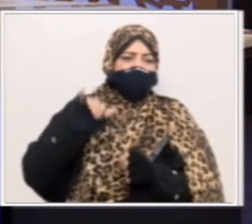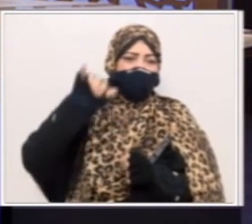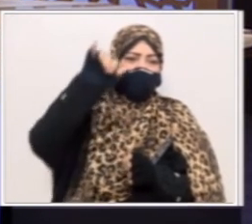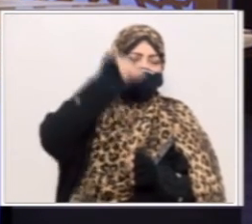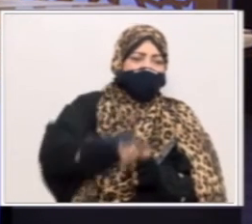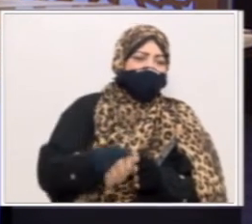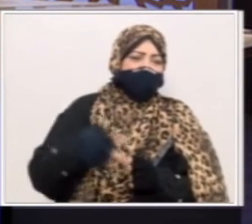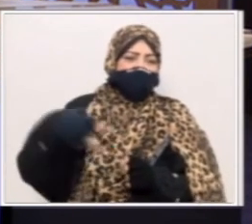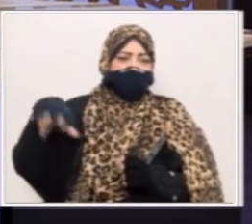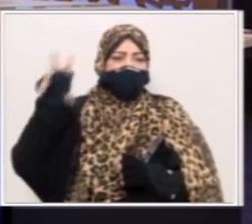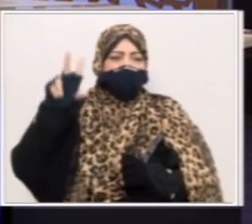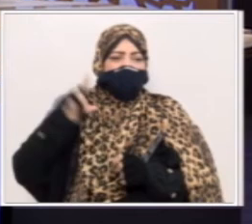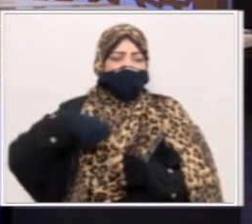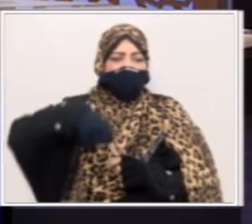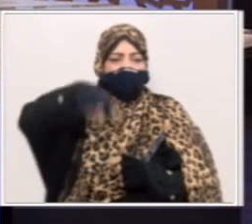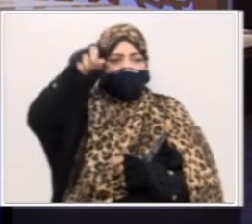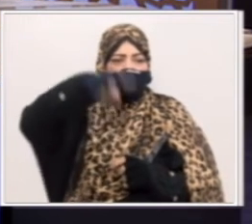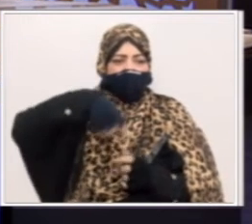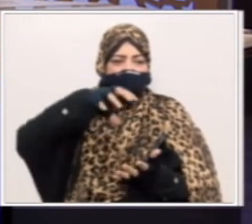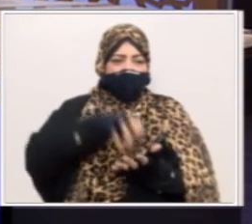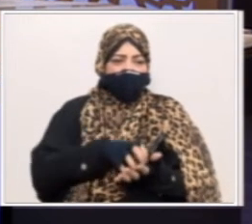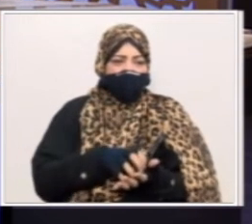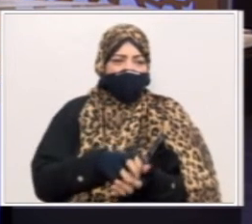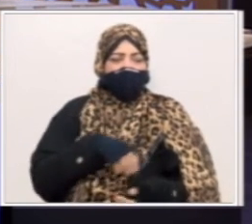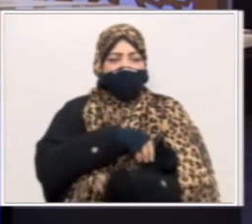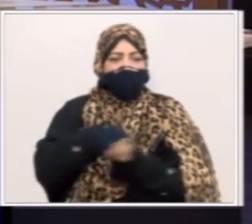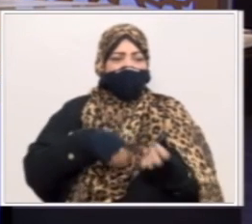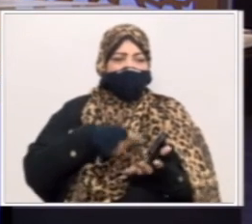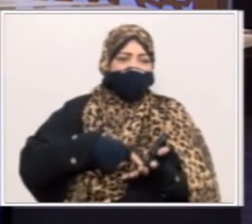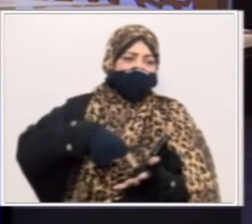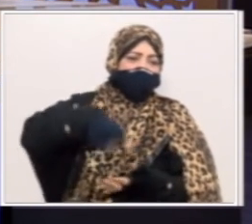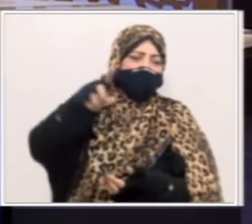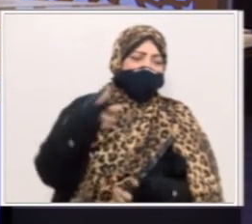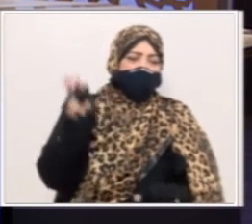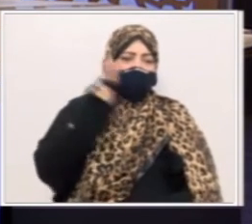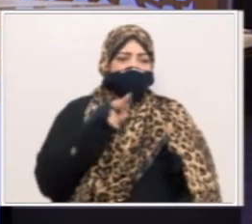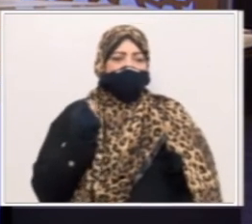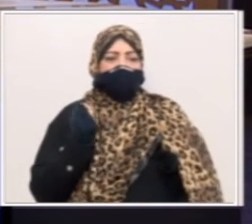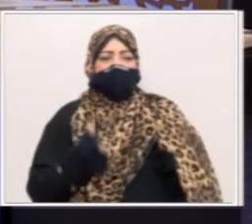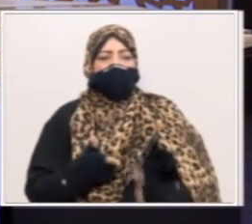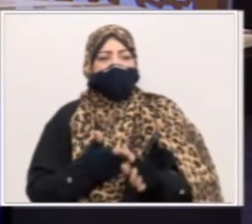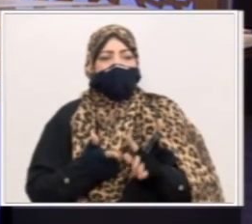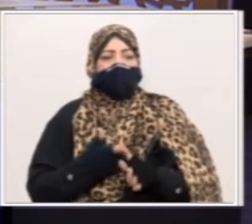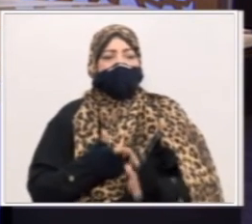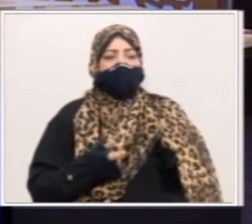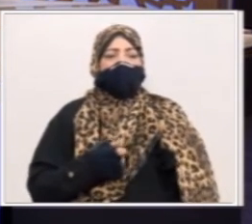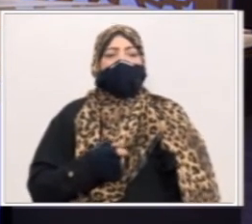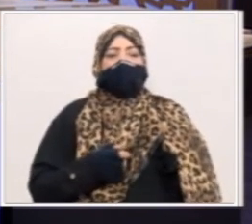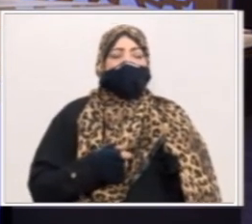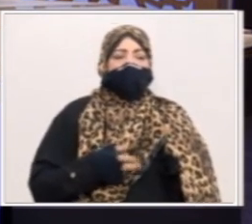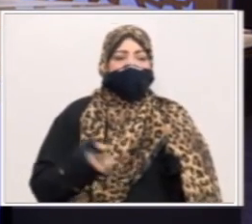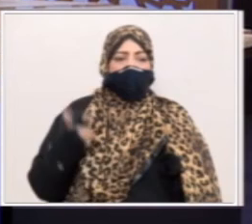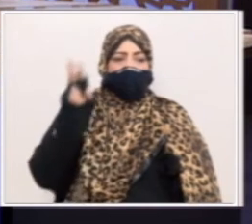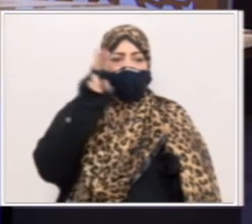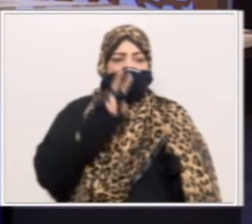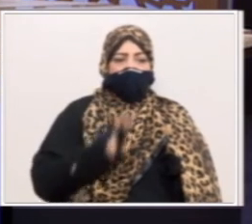ممكن سؤال ثاني يا شيخ؟ نعم تفضل. السؤال الثاني خطبة الوداع، خطبة سيدنا وحبيبنا رسول